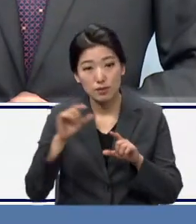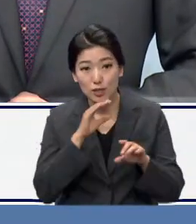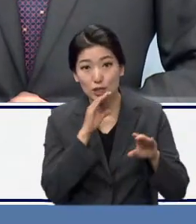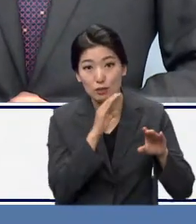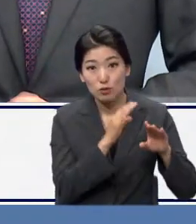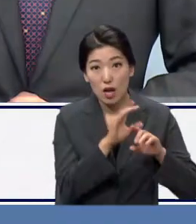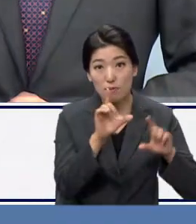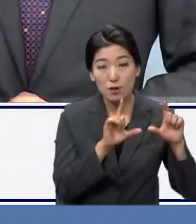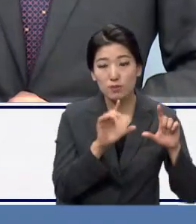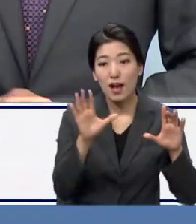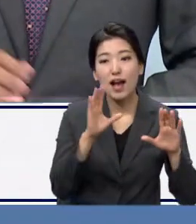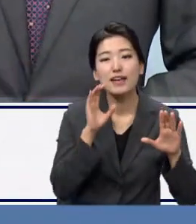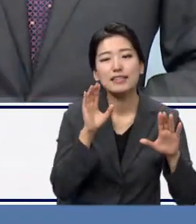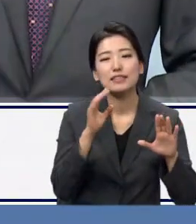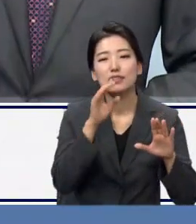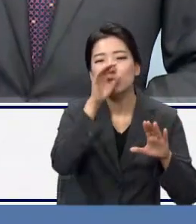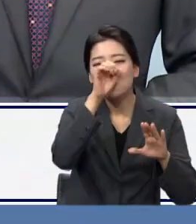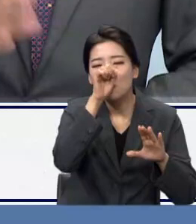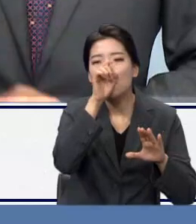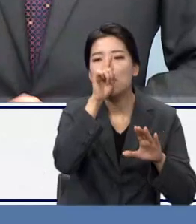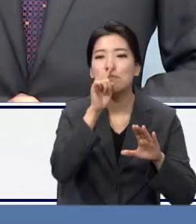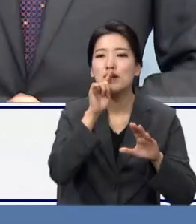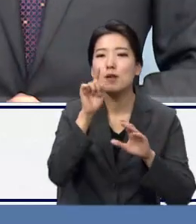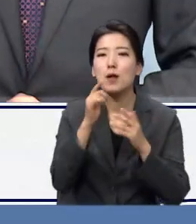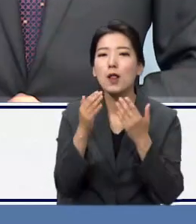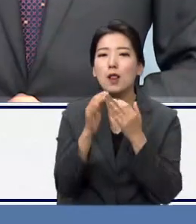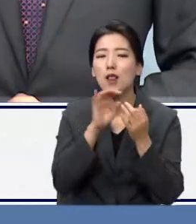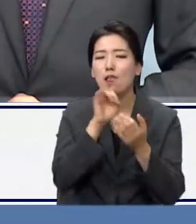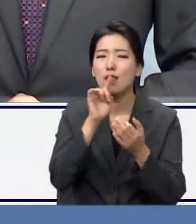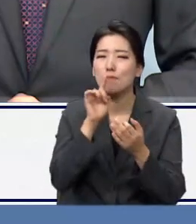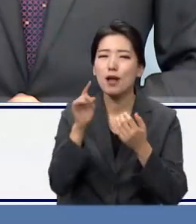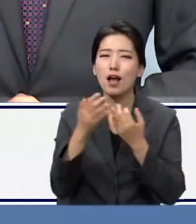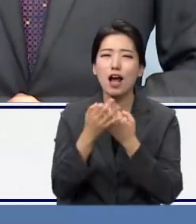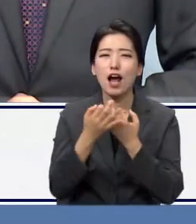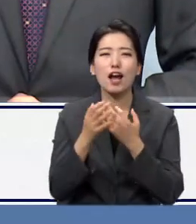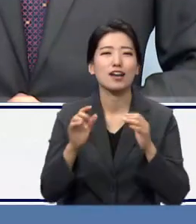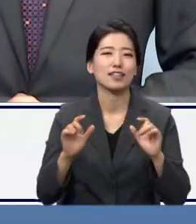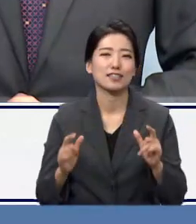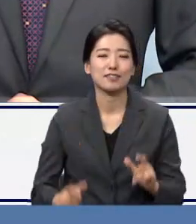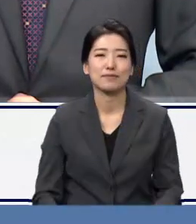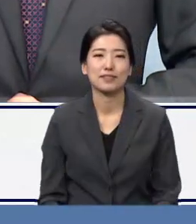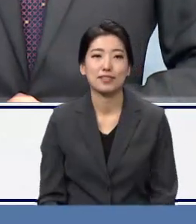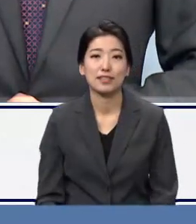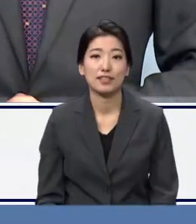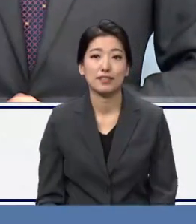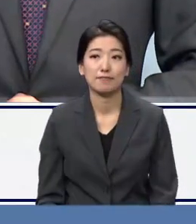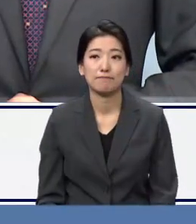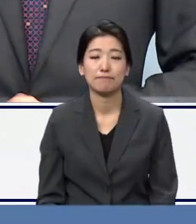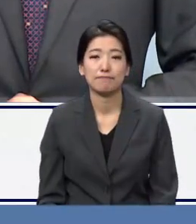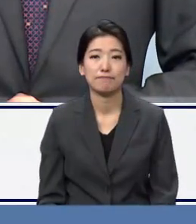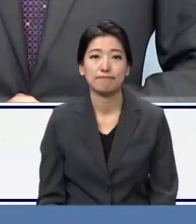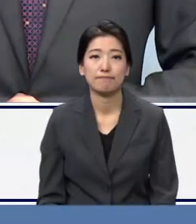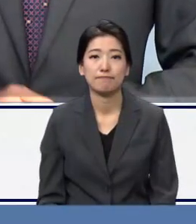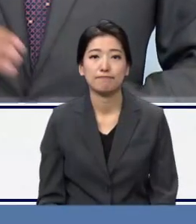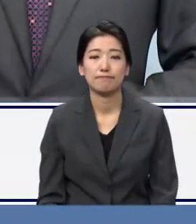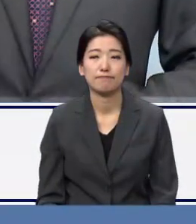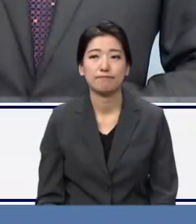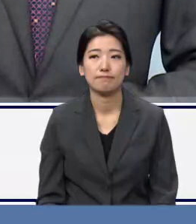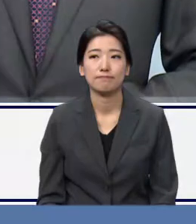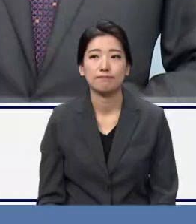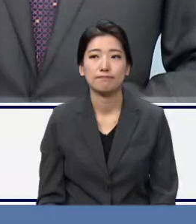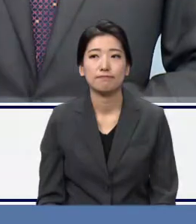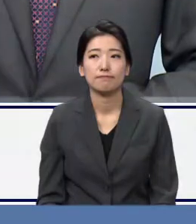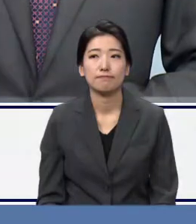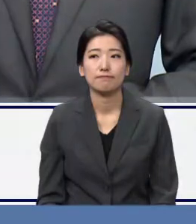한다 이렇게 생각하지 않고요 그리고 저런 모습은 어 북한에 가면 더 심합니다음 그러니까 저기는